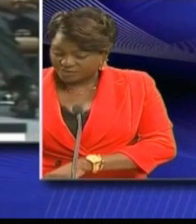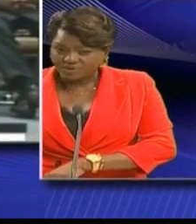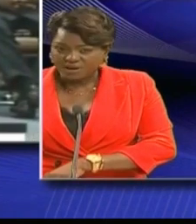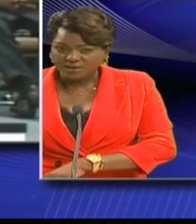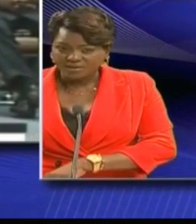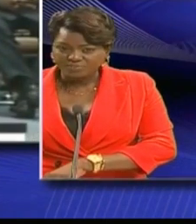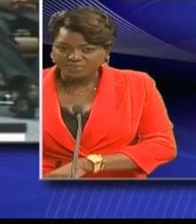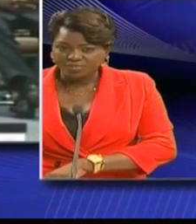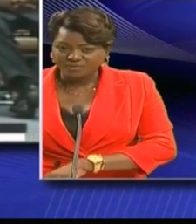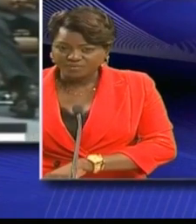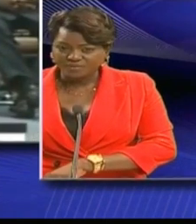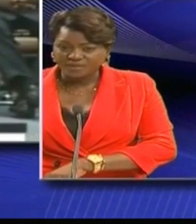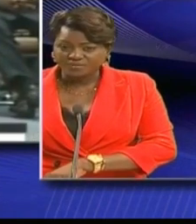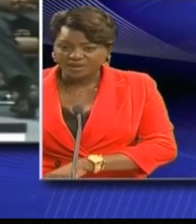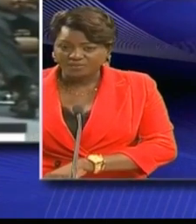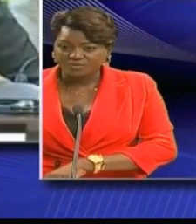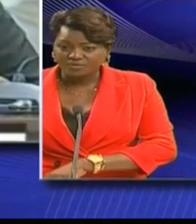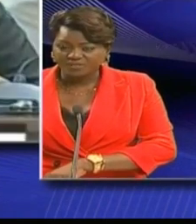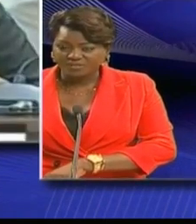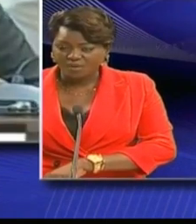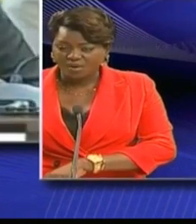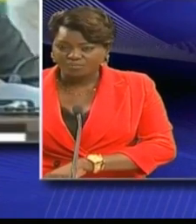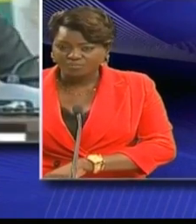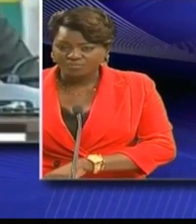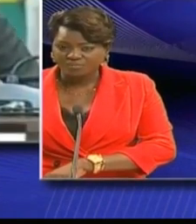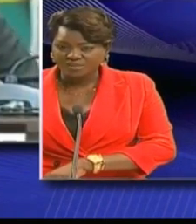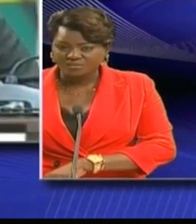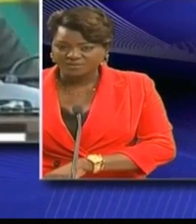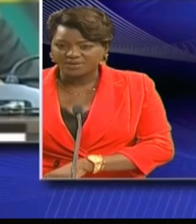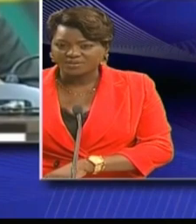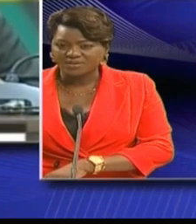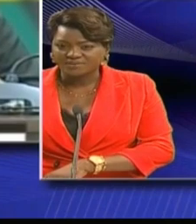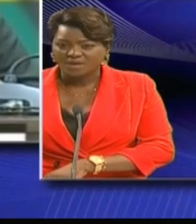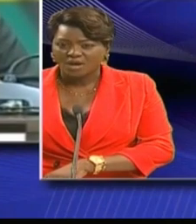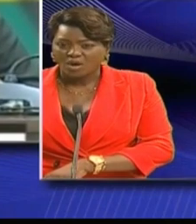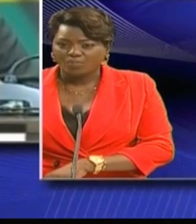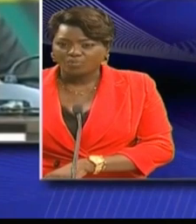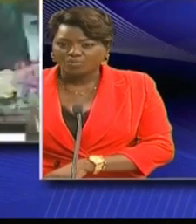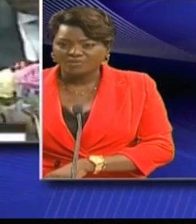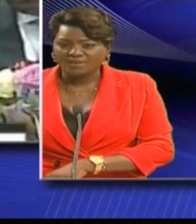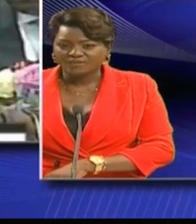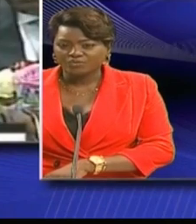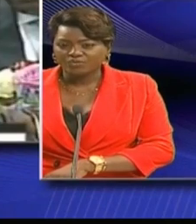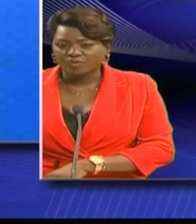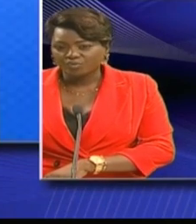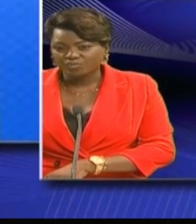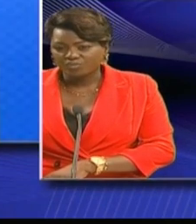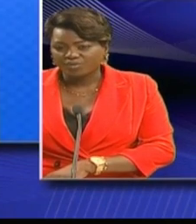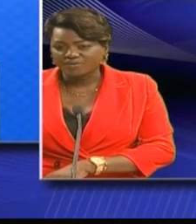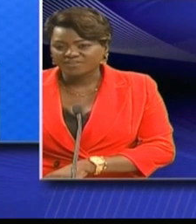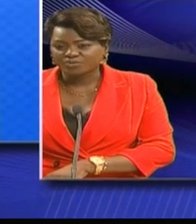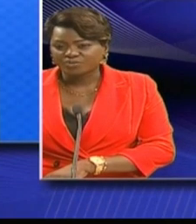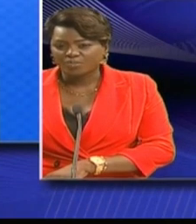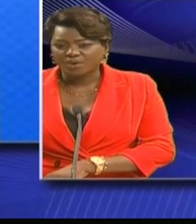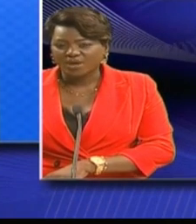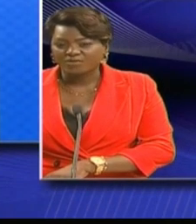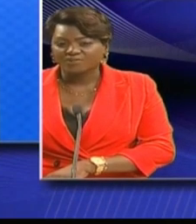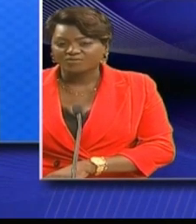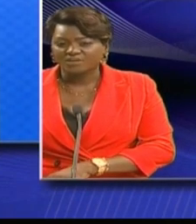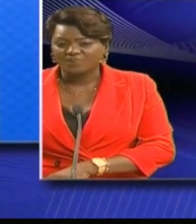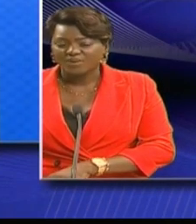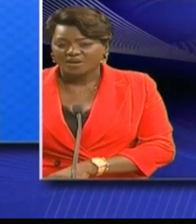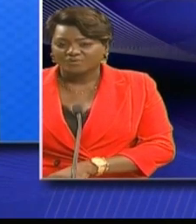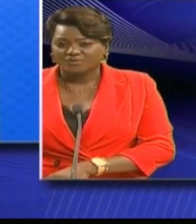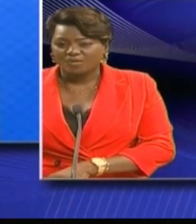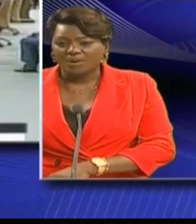Afrique centrale. Et puis, processus électoral de 2023, plus de 1000 candidats en lice pour le test de recrutement des agents temporaires de la